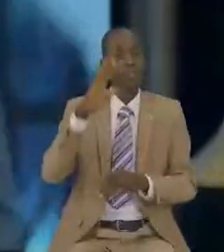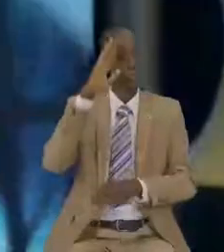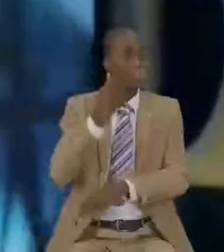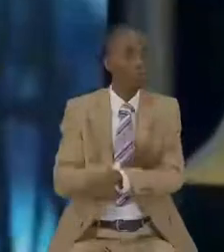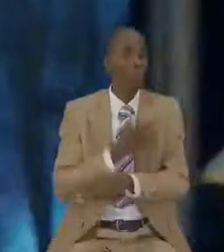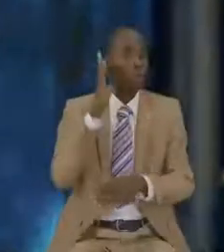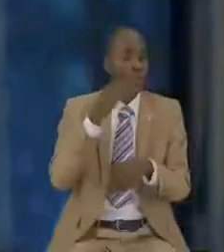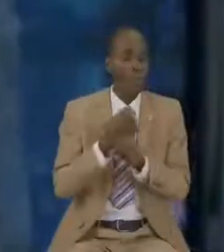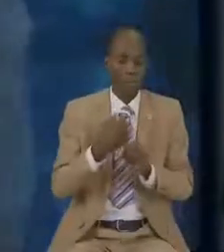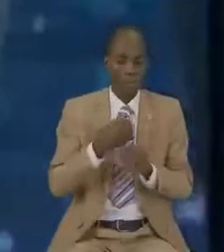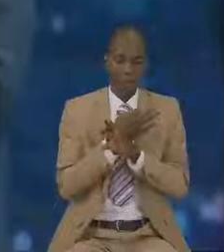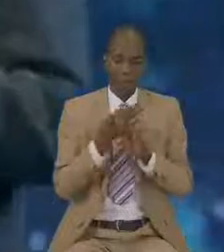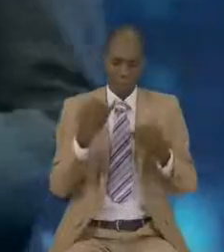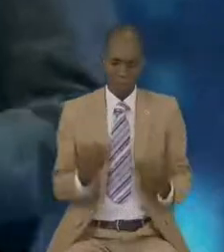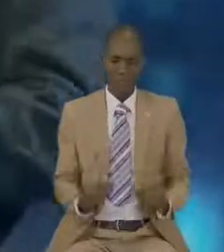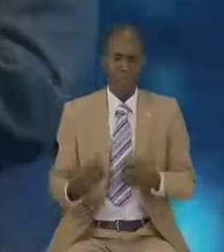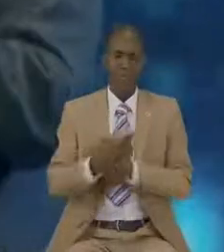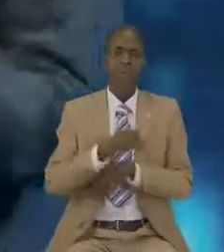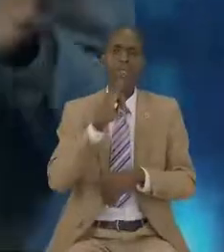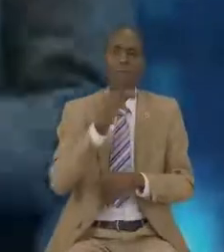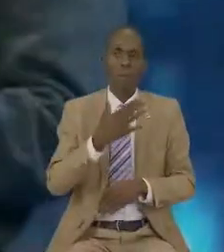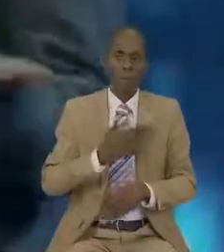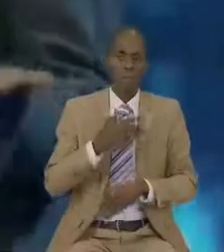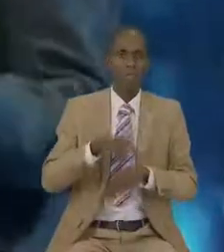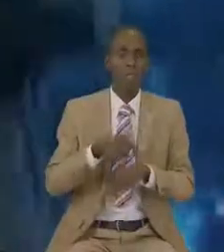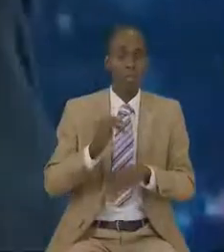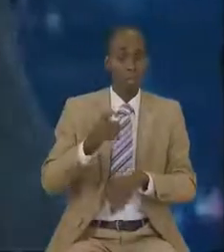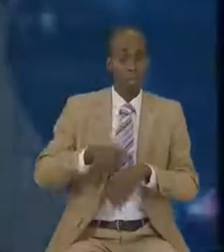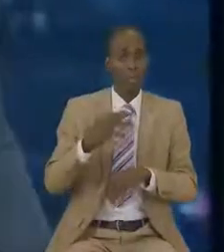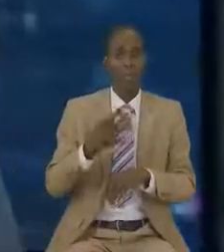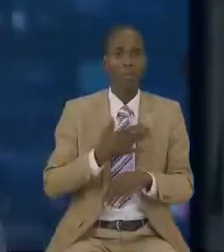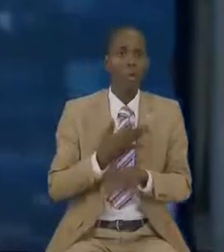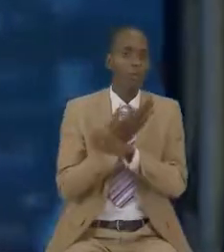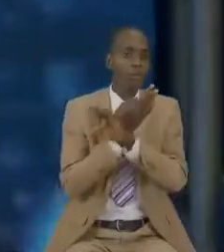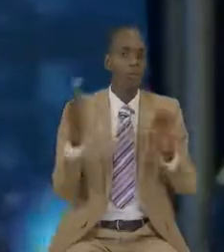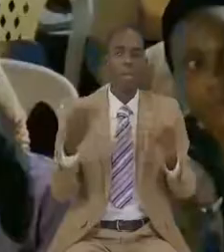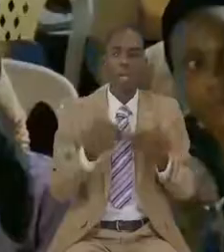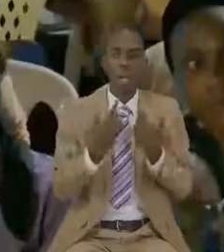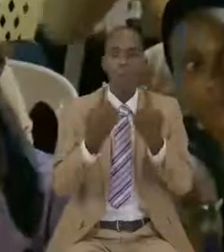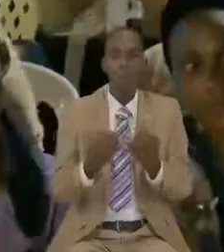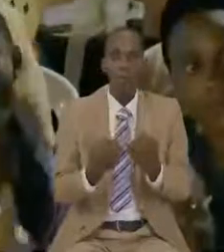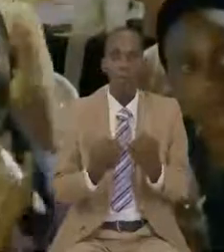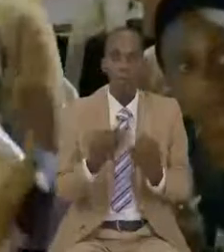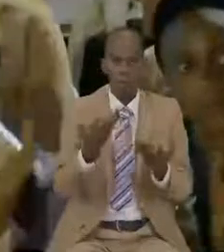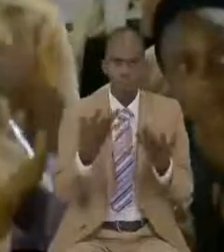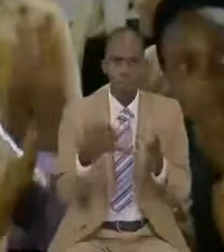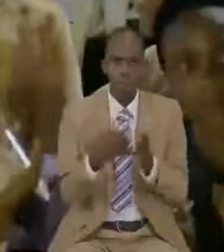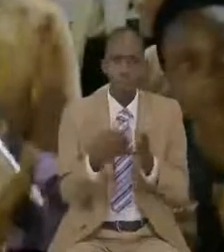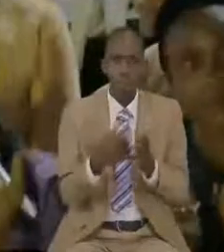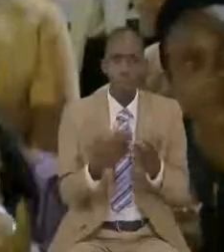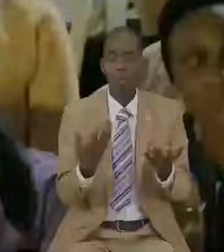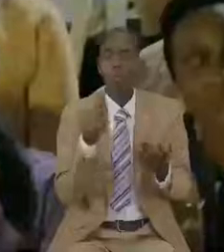mon temps. C'est mon heure. L'heure de ma libération a sonné. Est-ce qu'il y a quelqu'un là-bas? Il dit, est-ce qu'il y a quelqu'un là-bas?